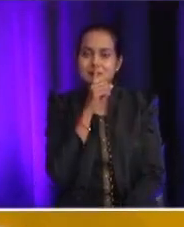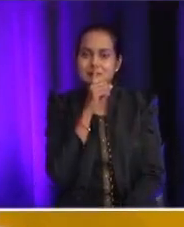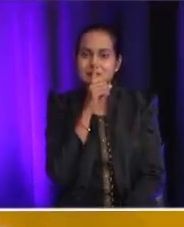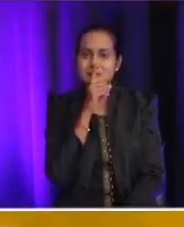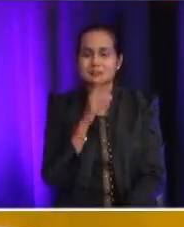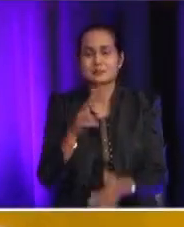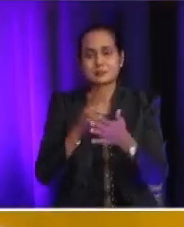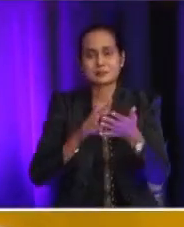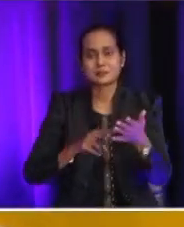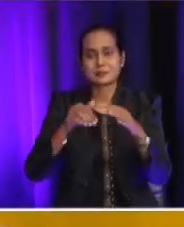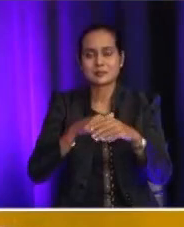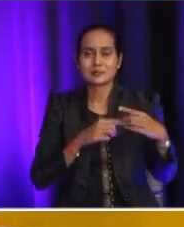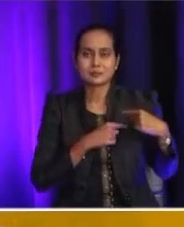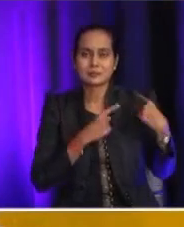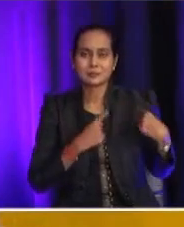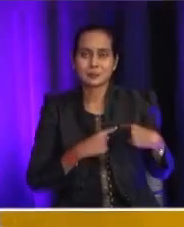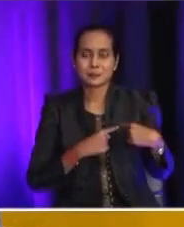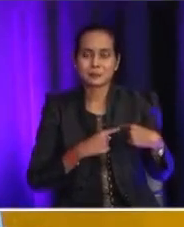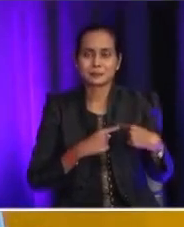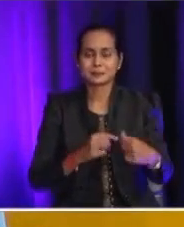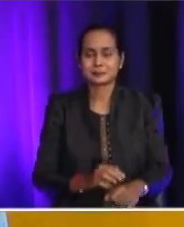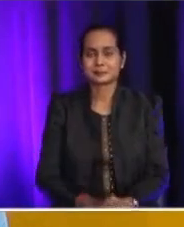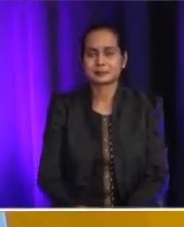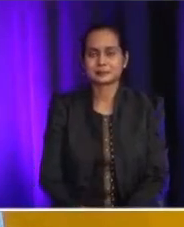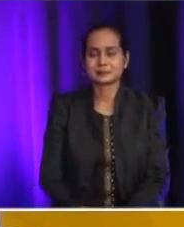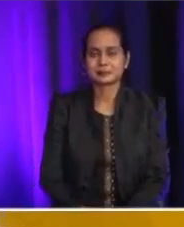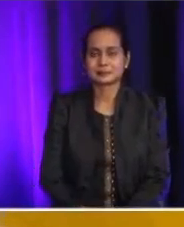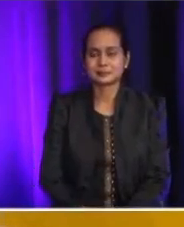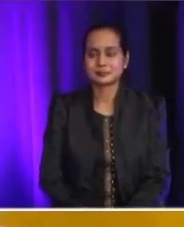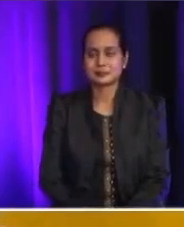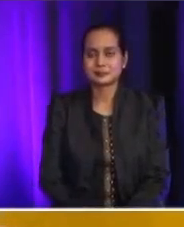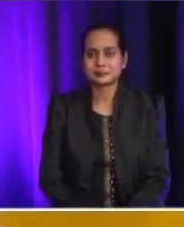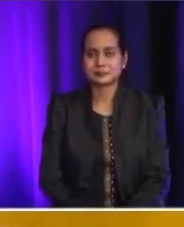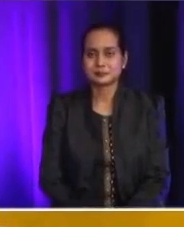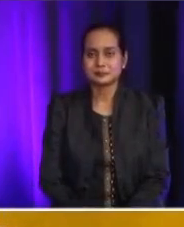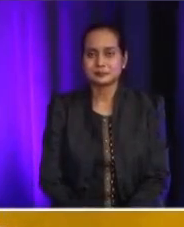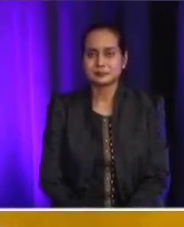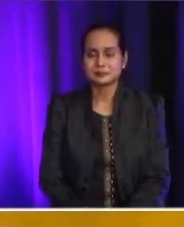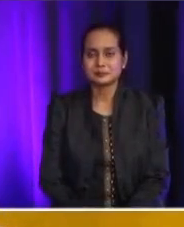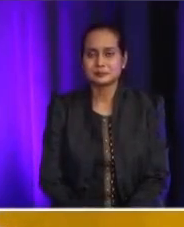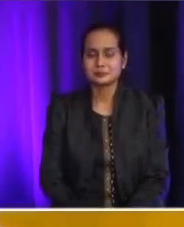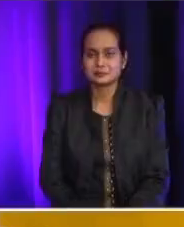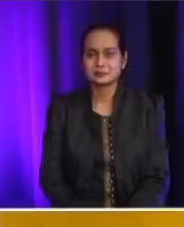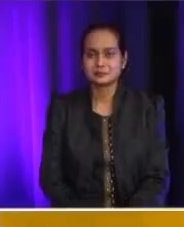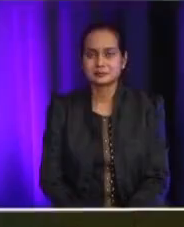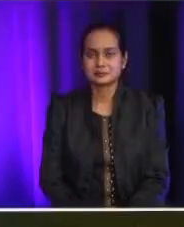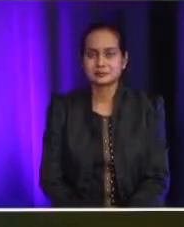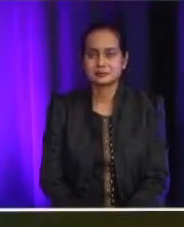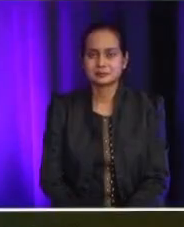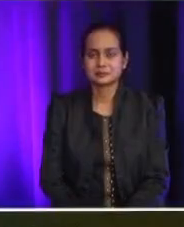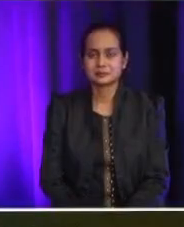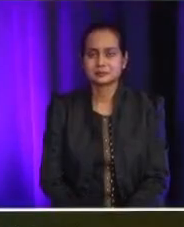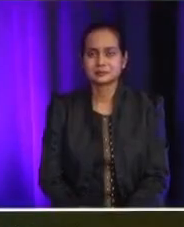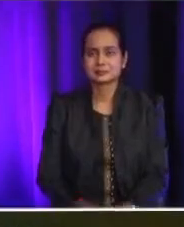Baca, senyap, hayati apa yang terkandung dalam bahan bacaan tersebut. Ya,